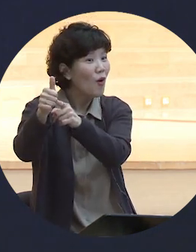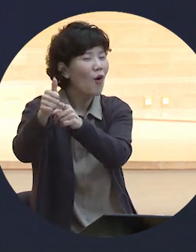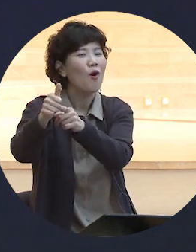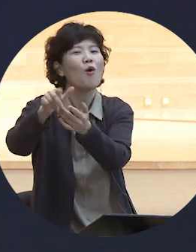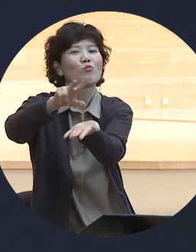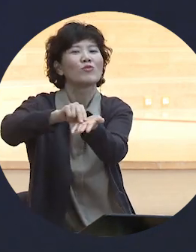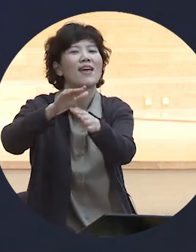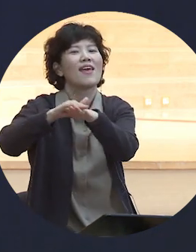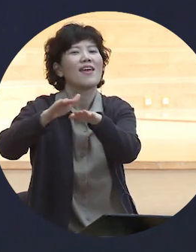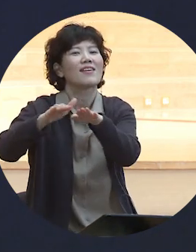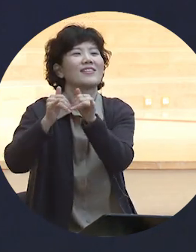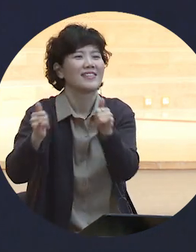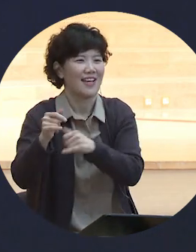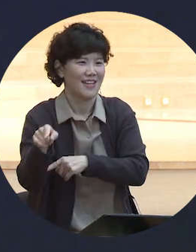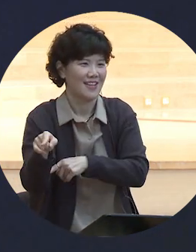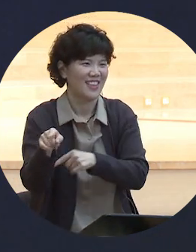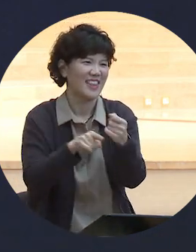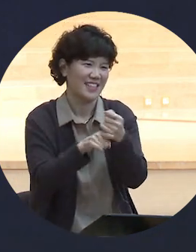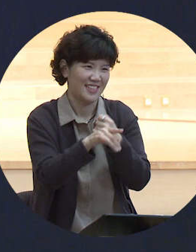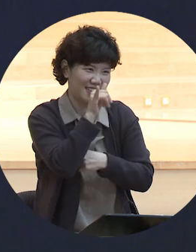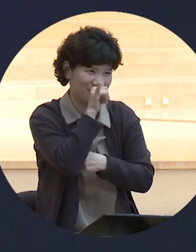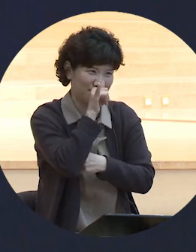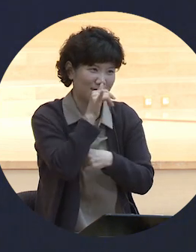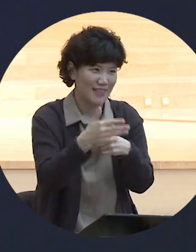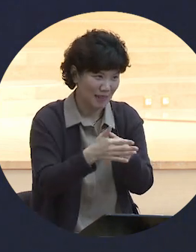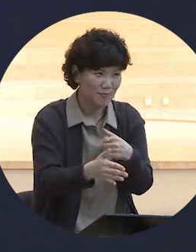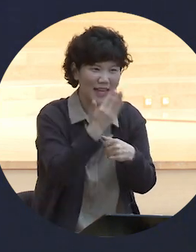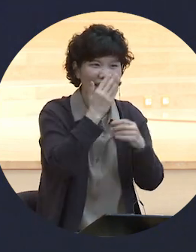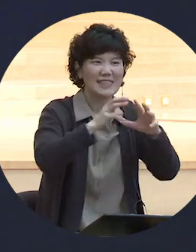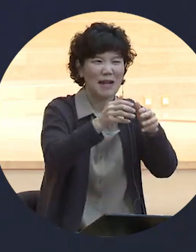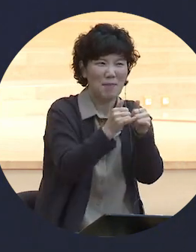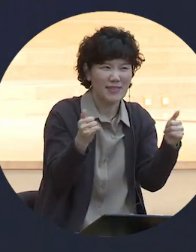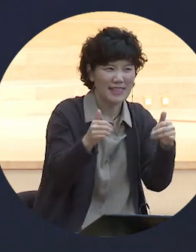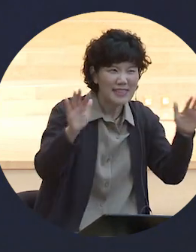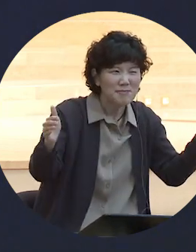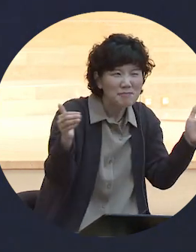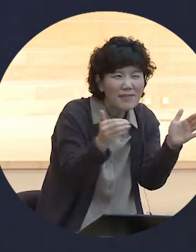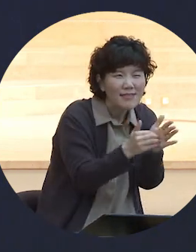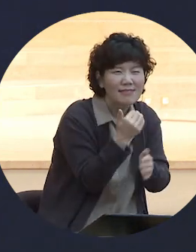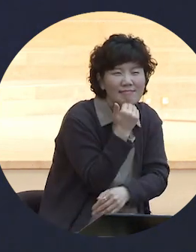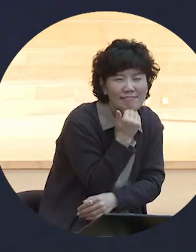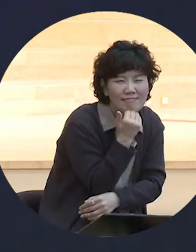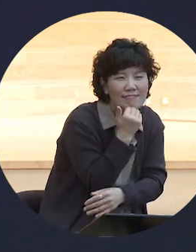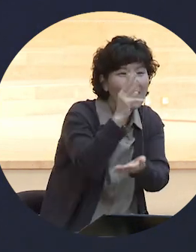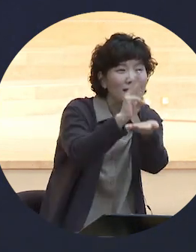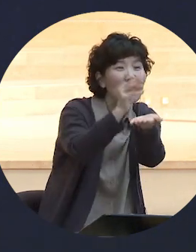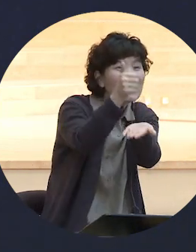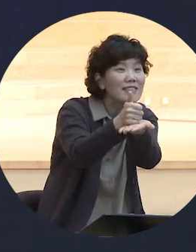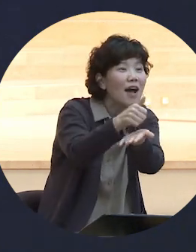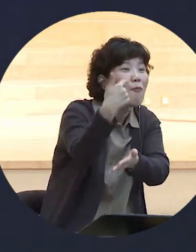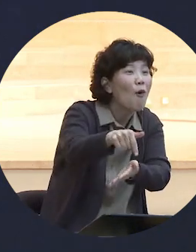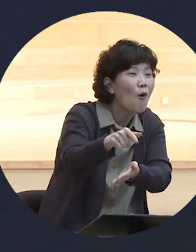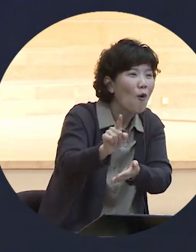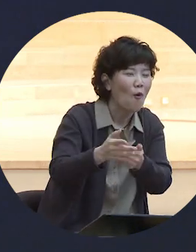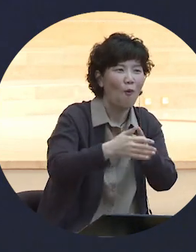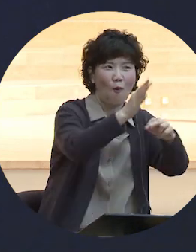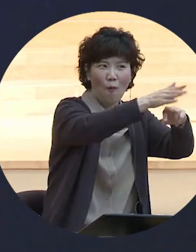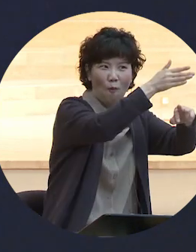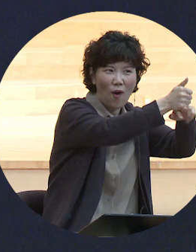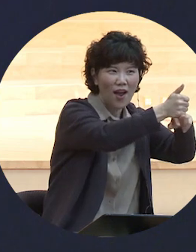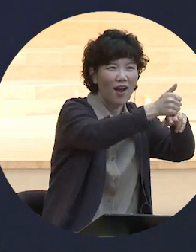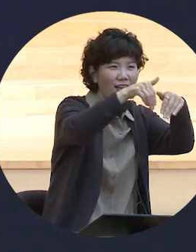문제 해결자라는 뜻이 있잖아요. 그러니까 이스라엘 백성들이 지금까지 기도하러 온 이 메시아가 어떤 거냐?